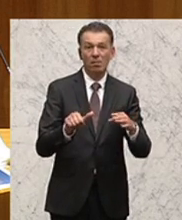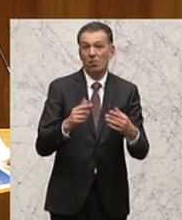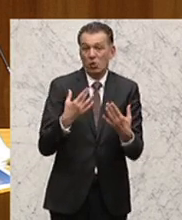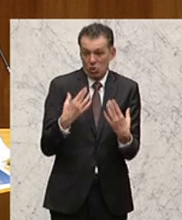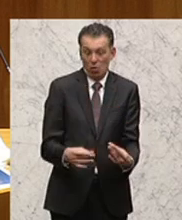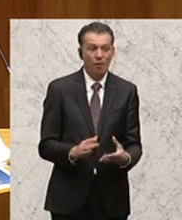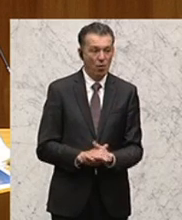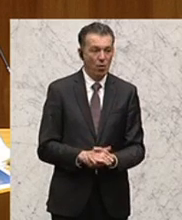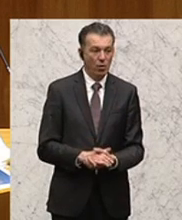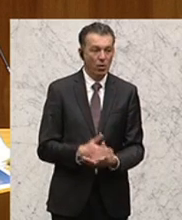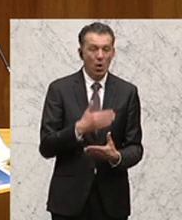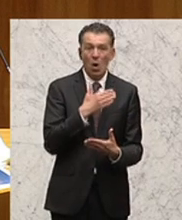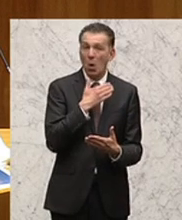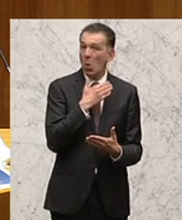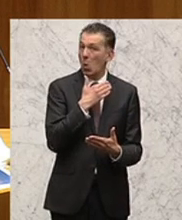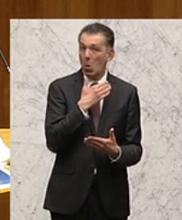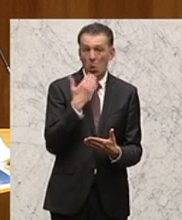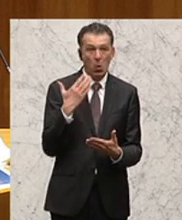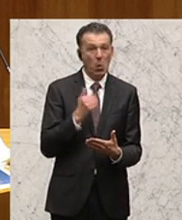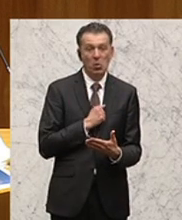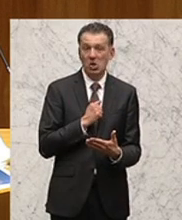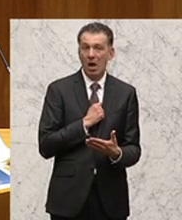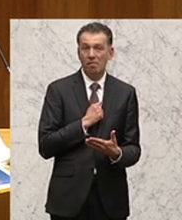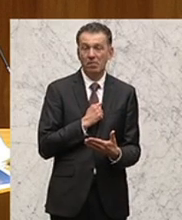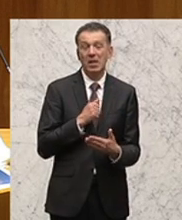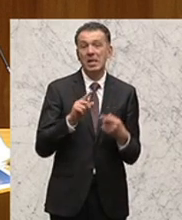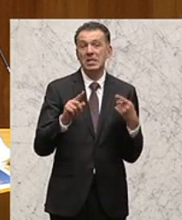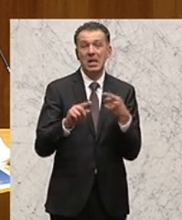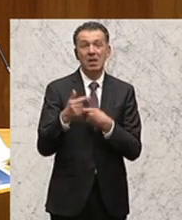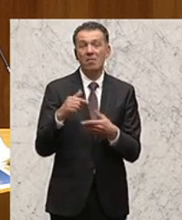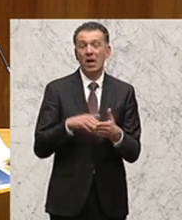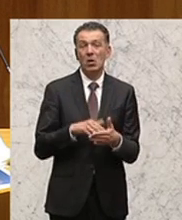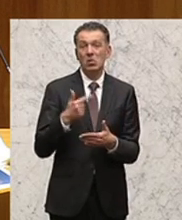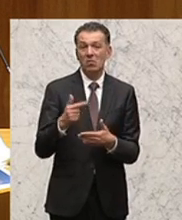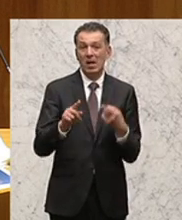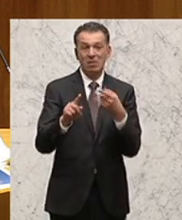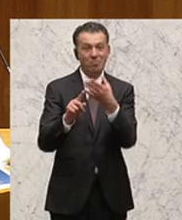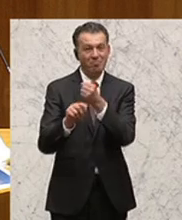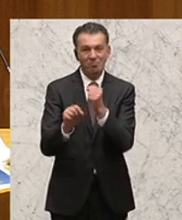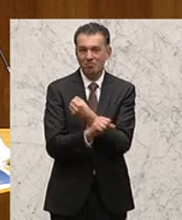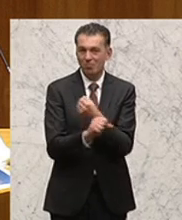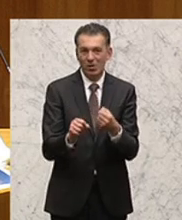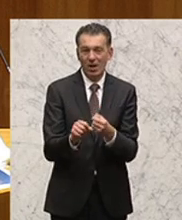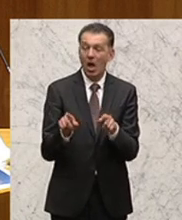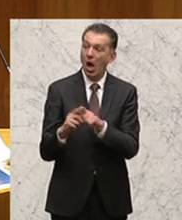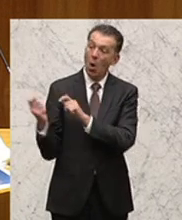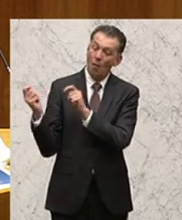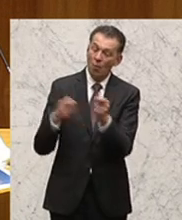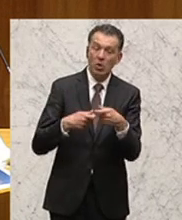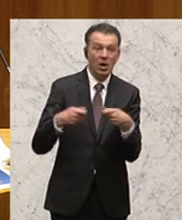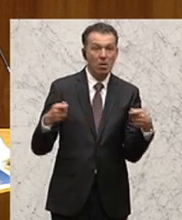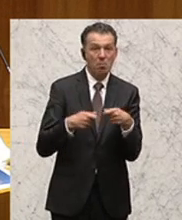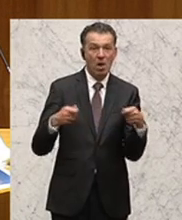sofort, nicht mehr auf Zielkurs für die Erreichung der 2020-Ziele ist. Sie hat Ihnen auch Maßnahmen vorgeschlagen,